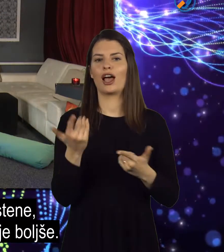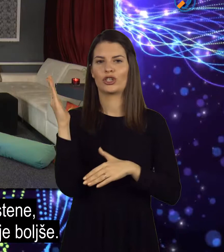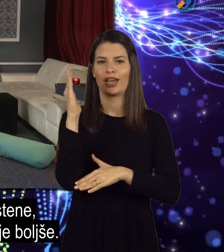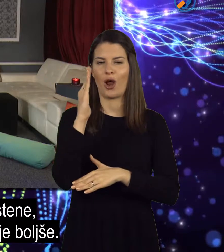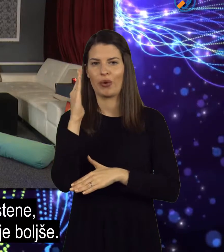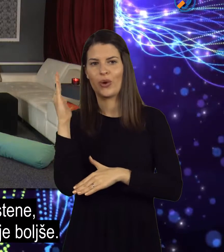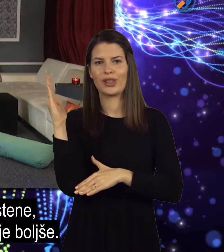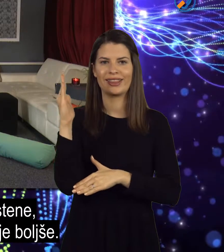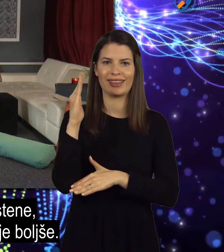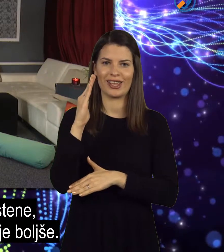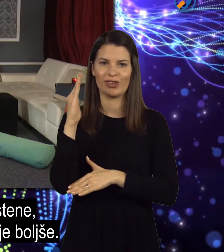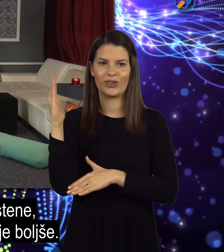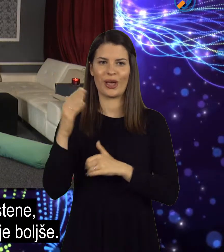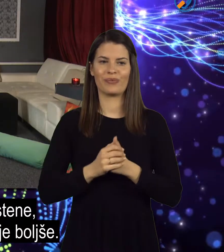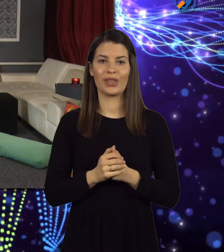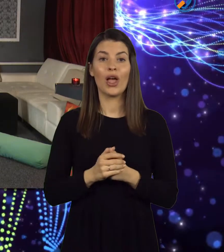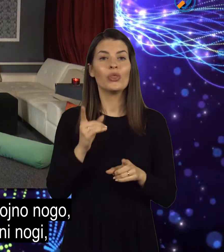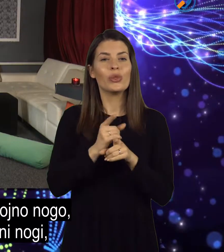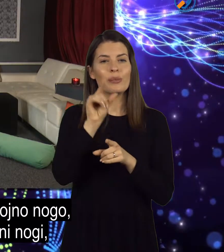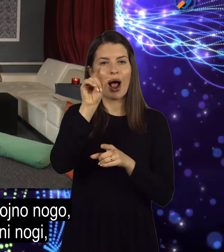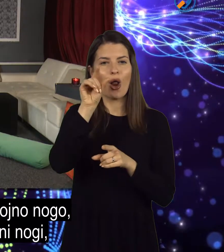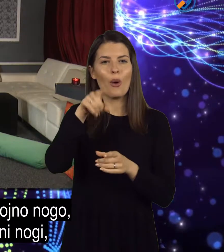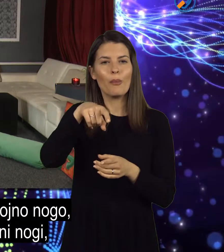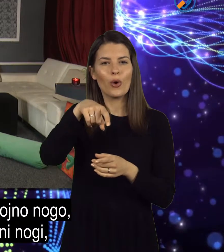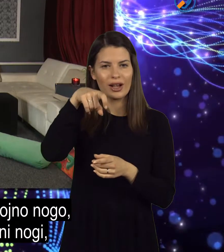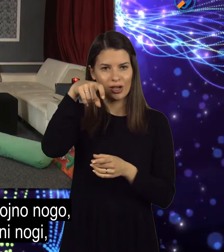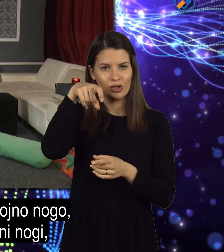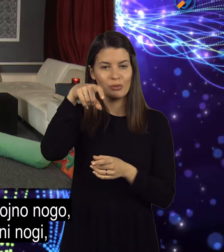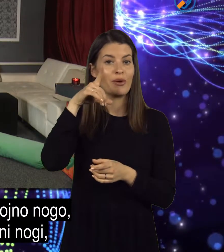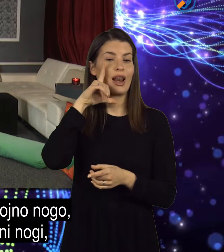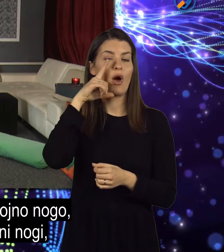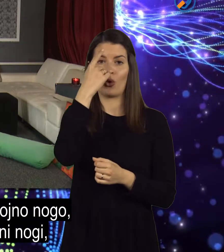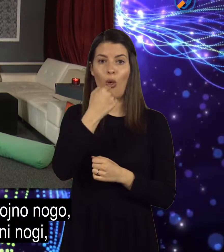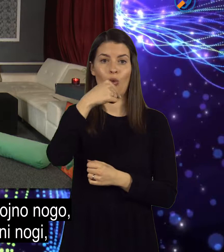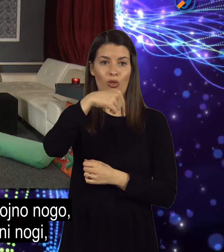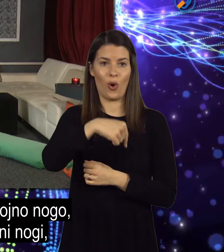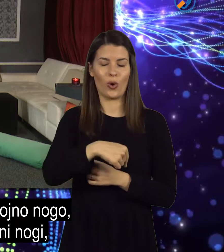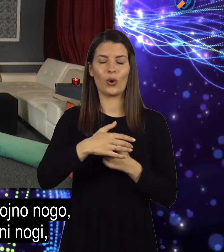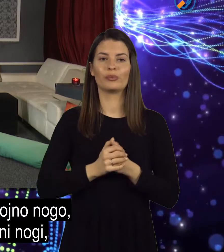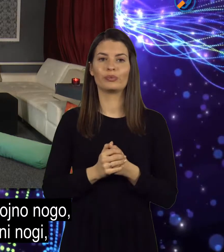bo ravnotežje boljše. Rahlo torej pokrčim stojno nogo,